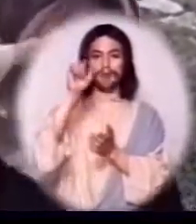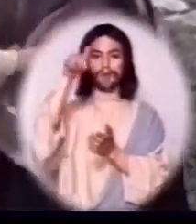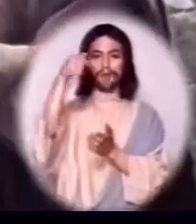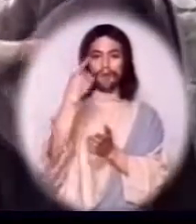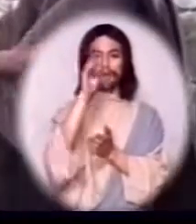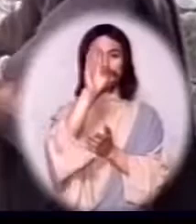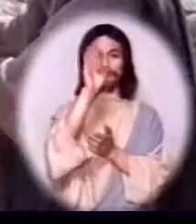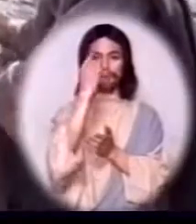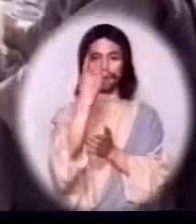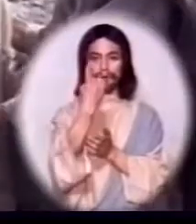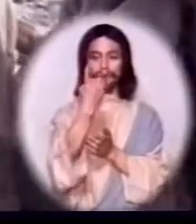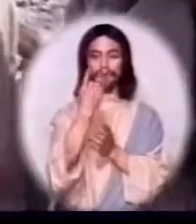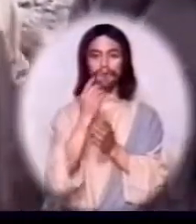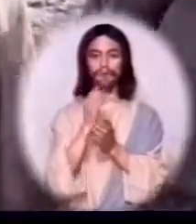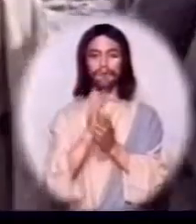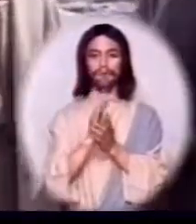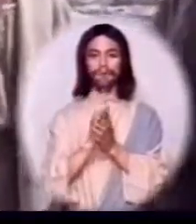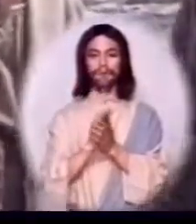야고보와